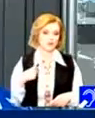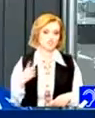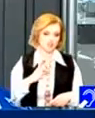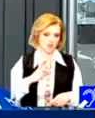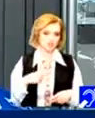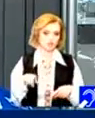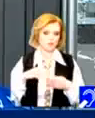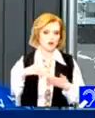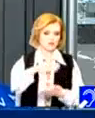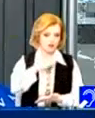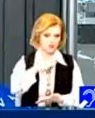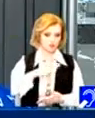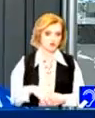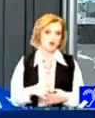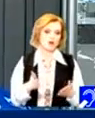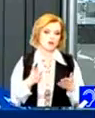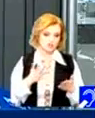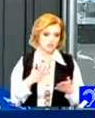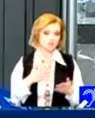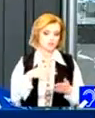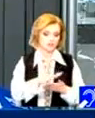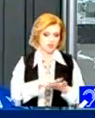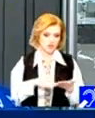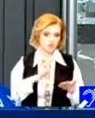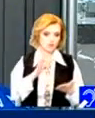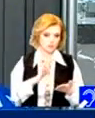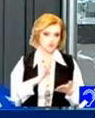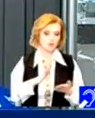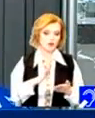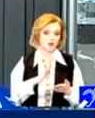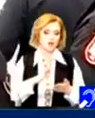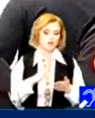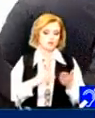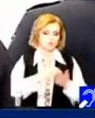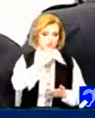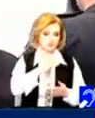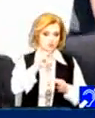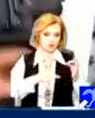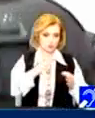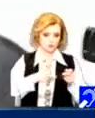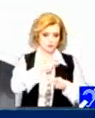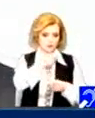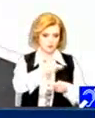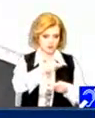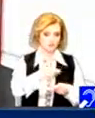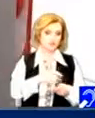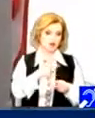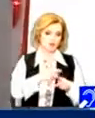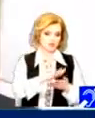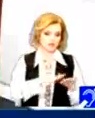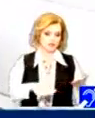așteptat. Cu siguranță vom depune, deci vom ataca această sentință la Curtea de Apel Chișinău. Totodată, cei de la CEDO au